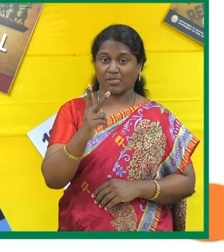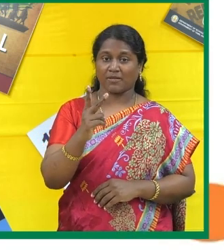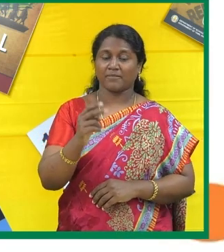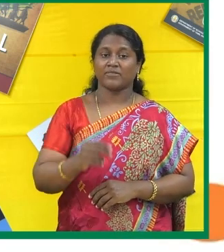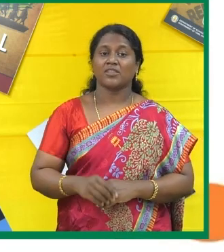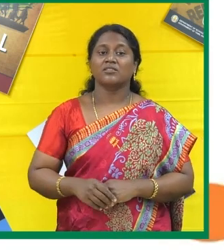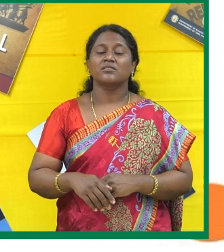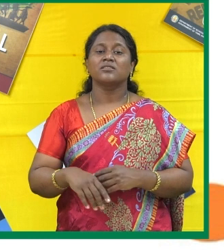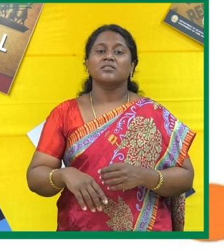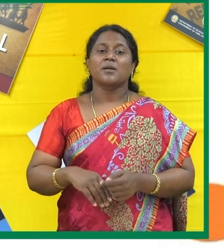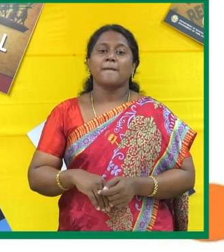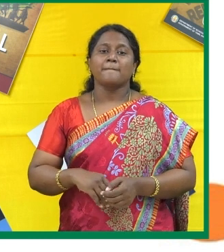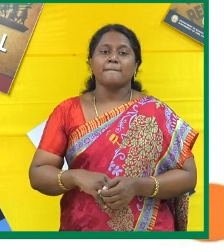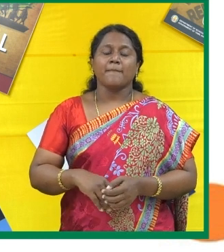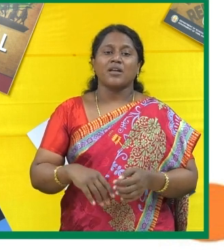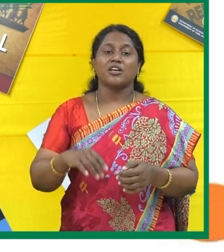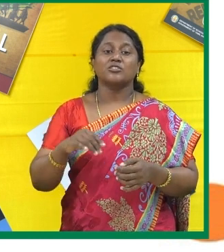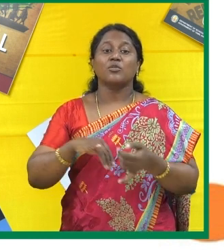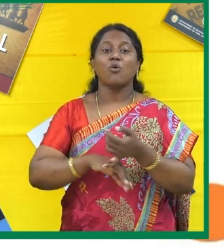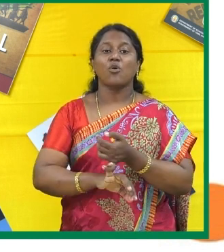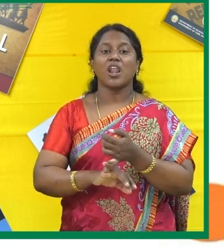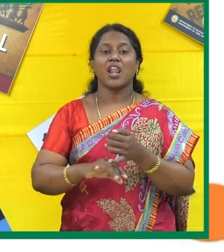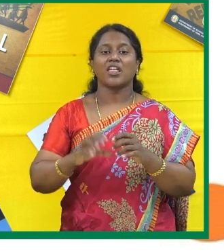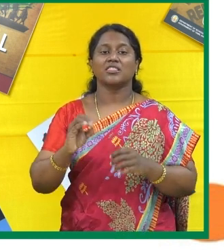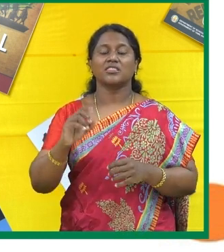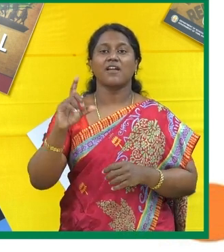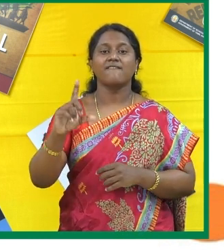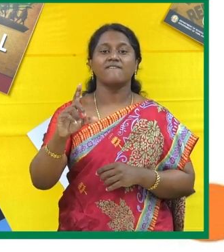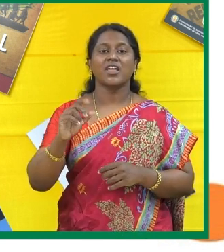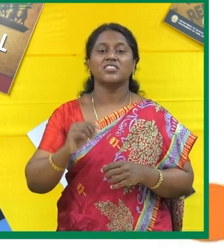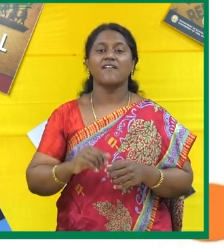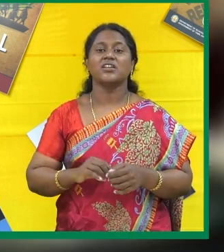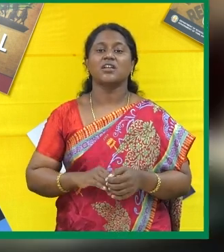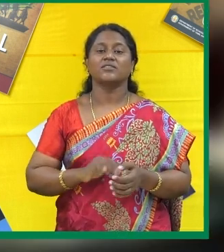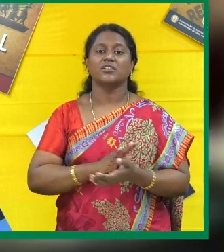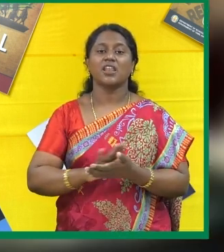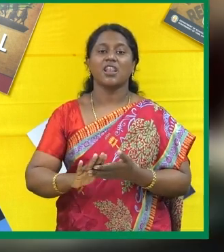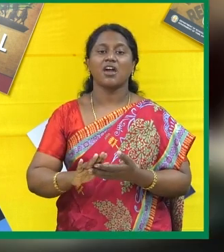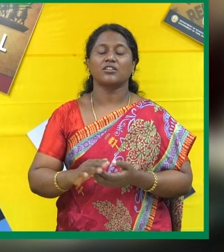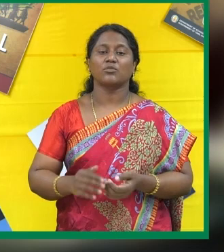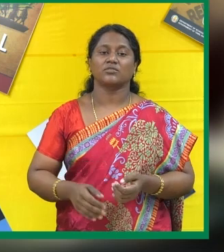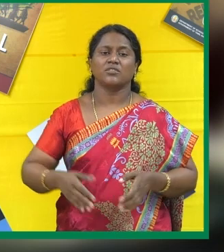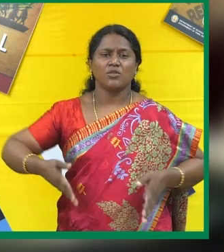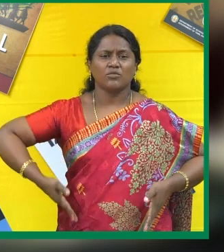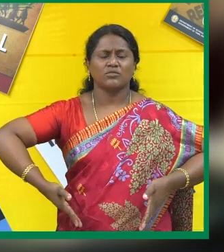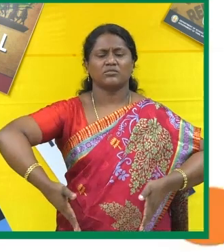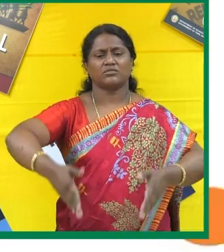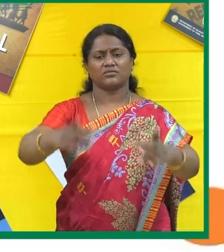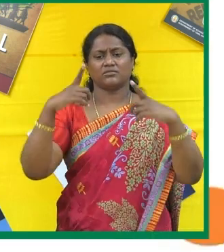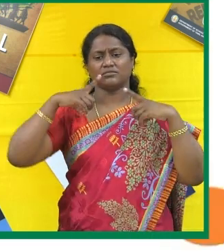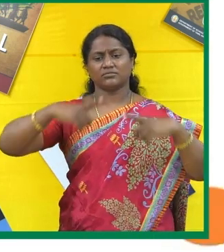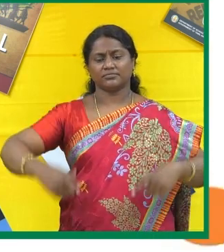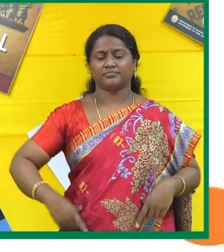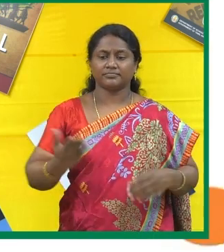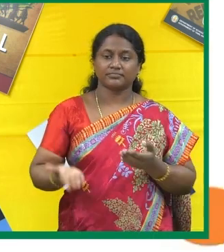or down. So let the way wind up the hill or down. In your ways, உங்கள் வழிகளில் up and